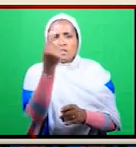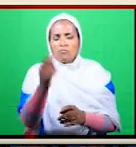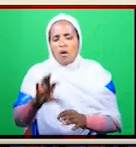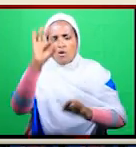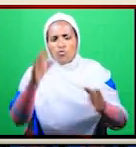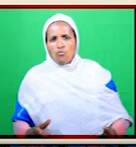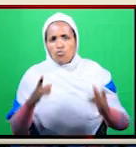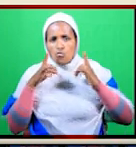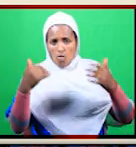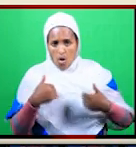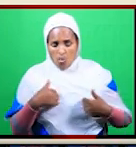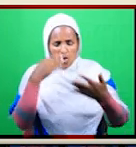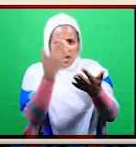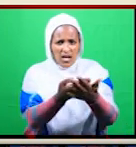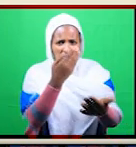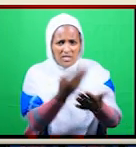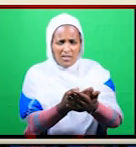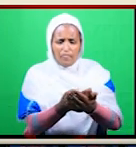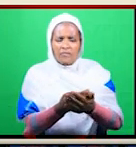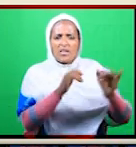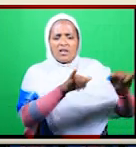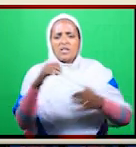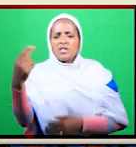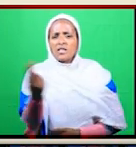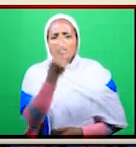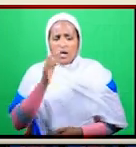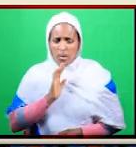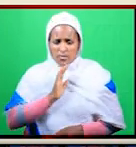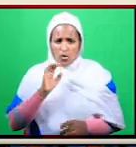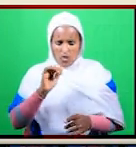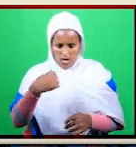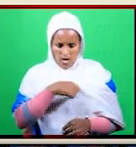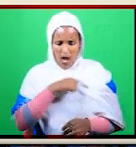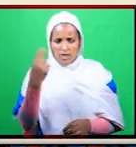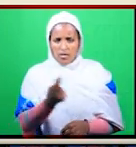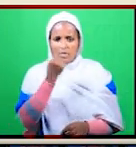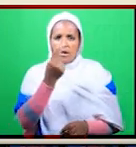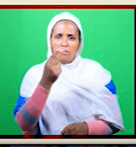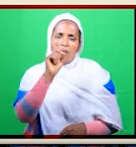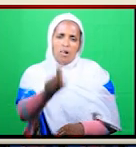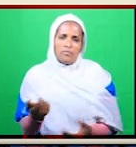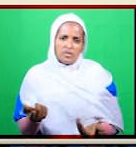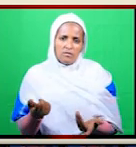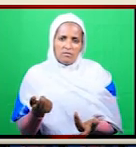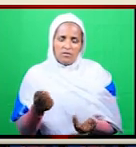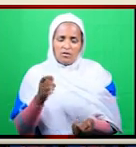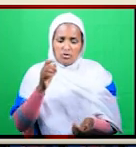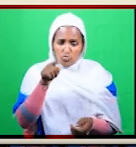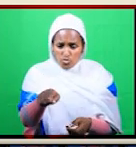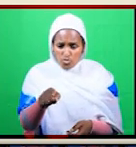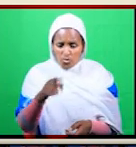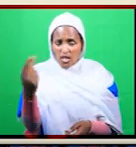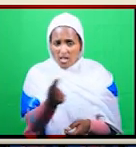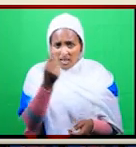ተጠቅመውበት የሚኖሩ አሉና፣ በእውነት ገንዘብ እንዲጠቀምብን ሳይሆን እንድንጠቀምበት ከሆነ ጠቃሚ ነው።